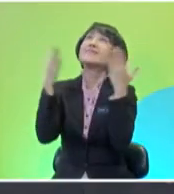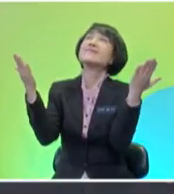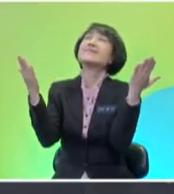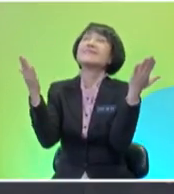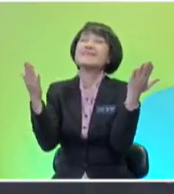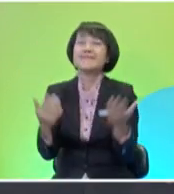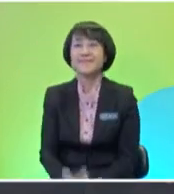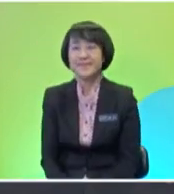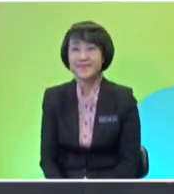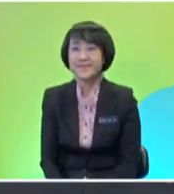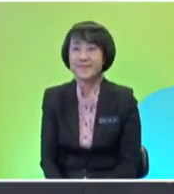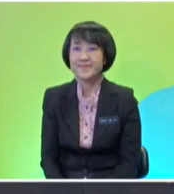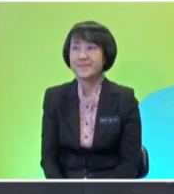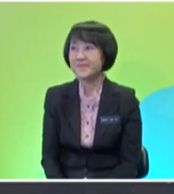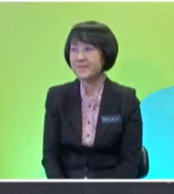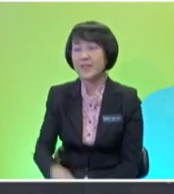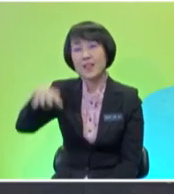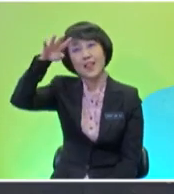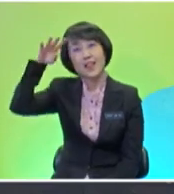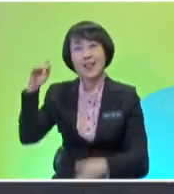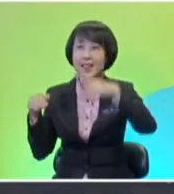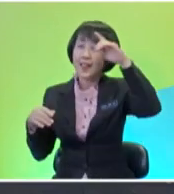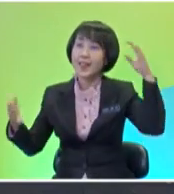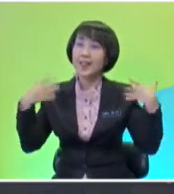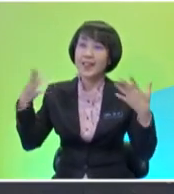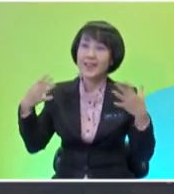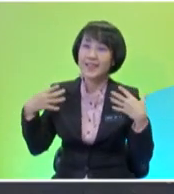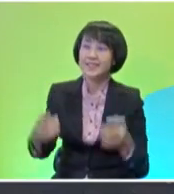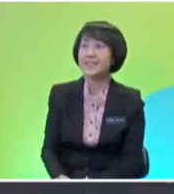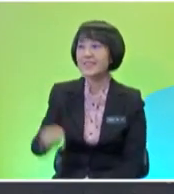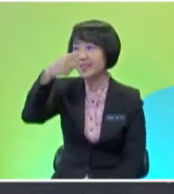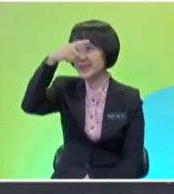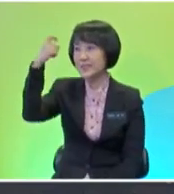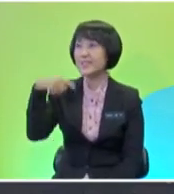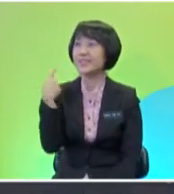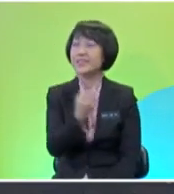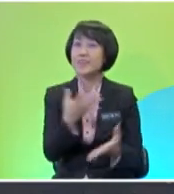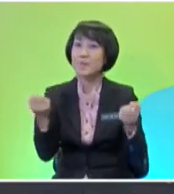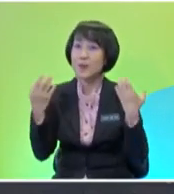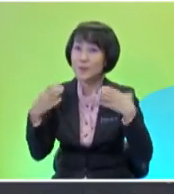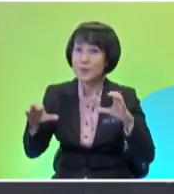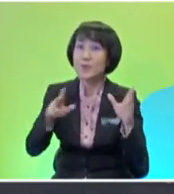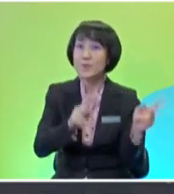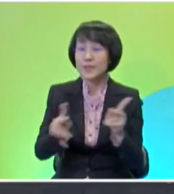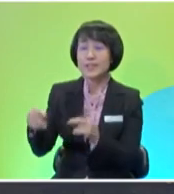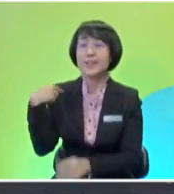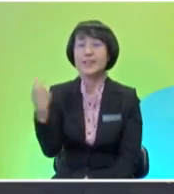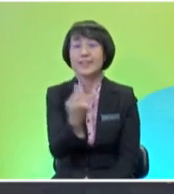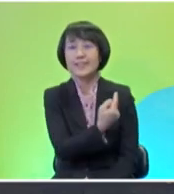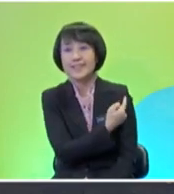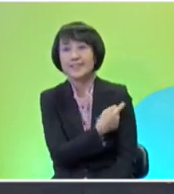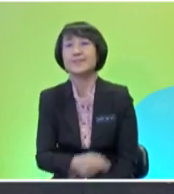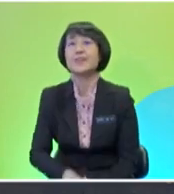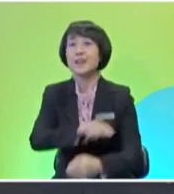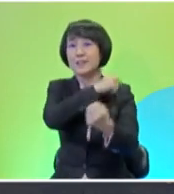Okey. Walaupun kita dekat luar ni berpeluh-peluh panas-panas, tapi disebabkan kita nak cuba projek yang kita buat hari ini, tenaga berjaya. Tu yang kita